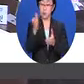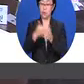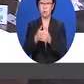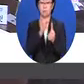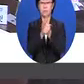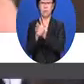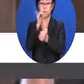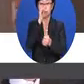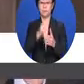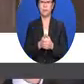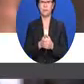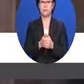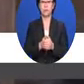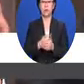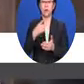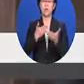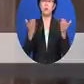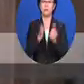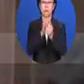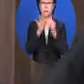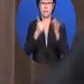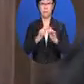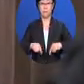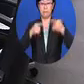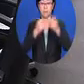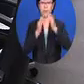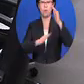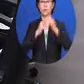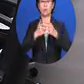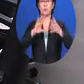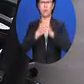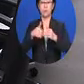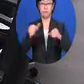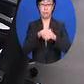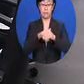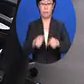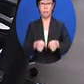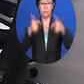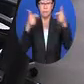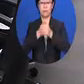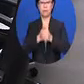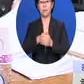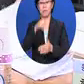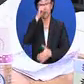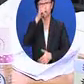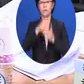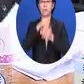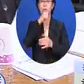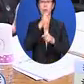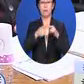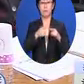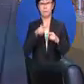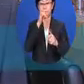부서장, 팀장은 물론 업무 담당자까지 참여해 공직 토론 문화 확산에도 기여하고 있다는 평가를 받고